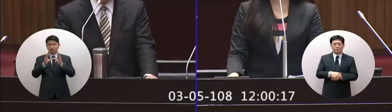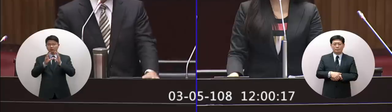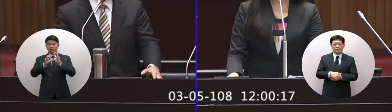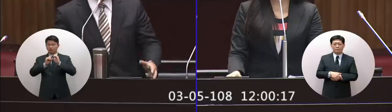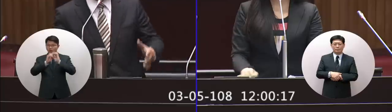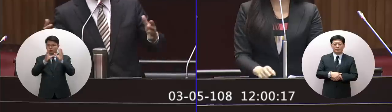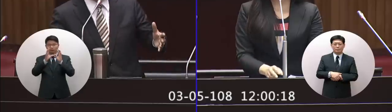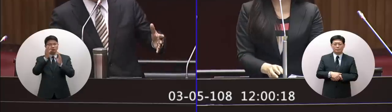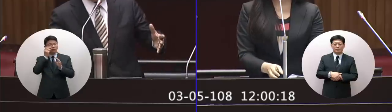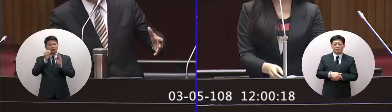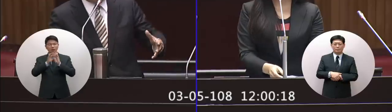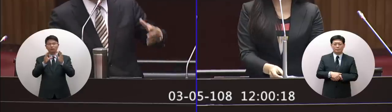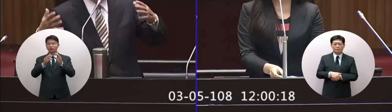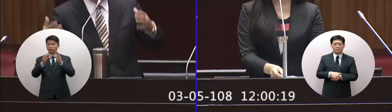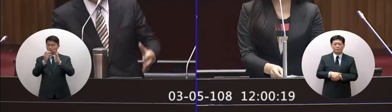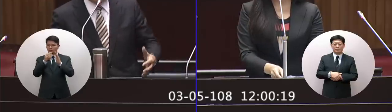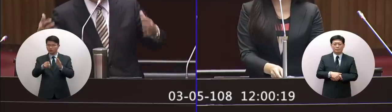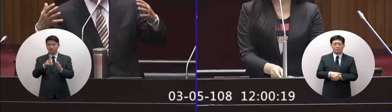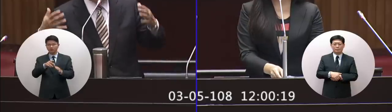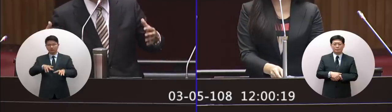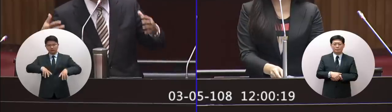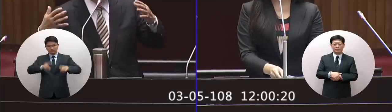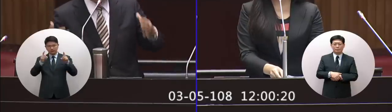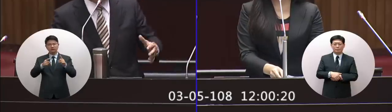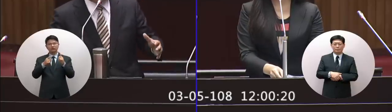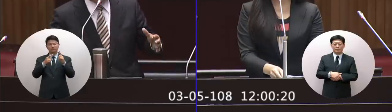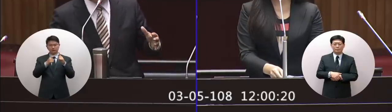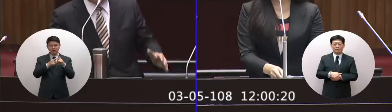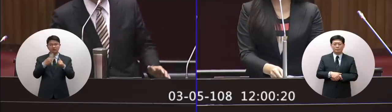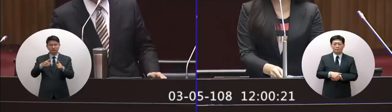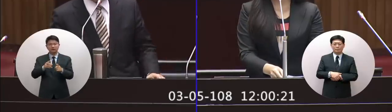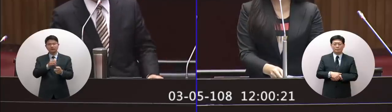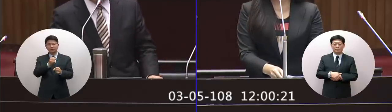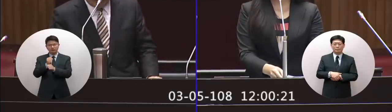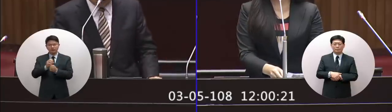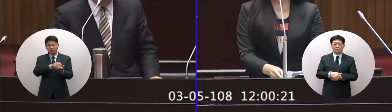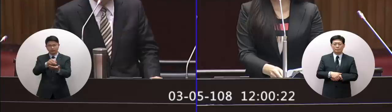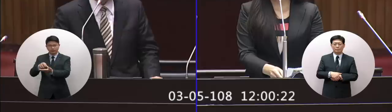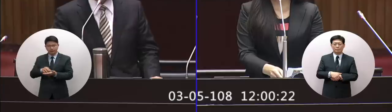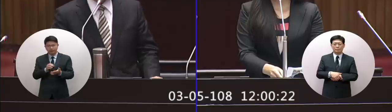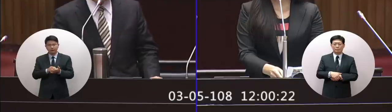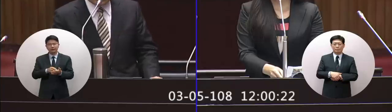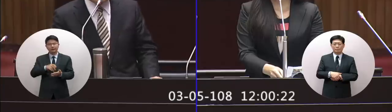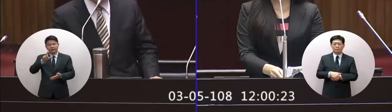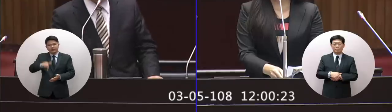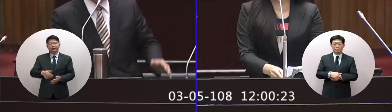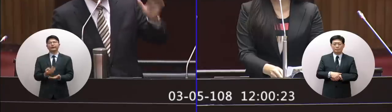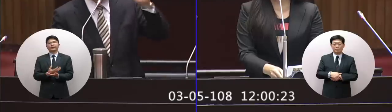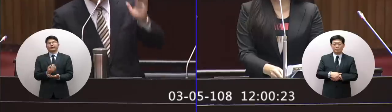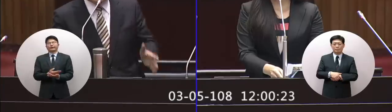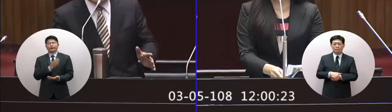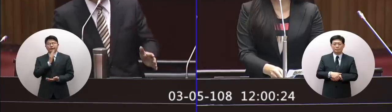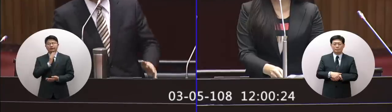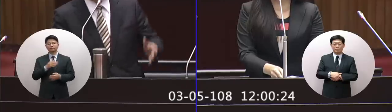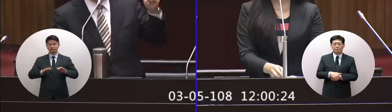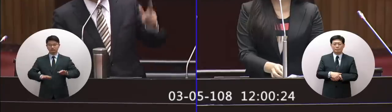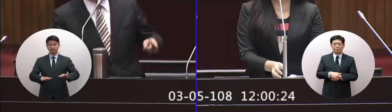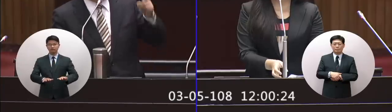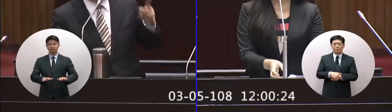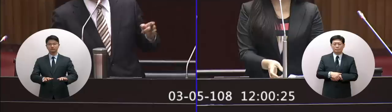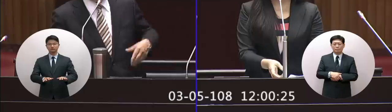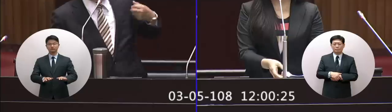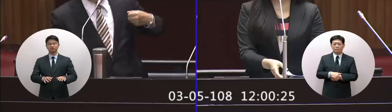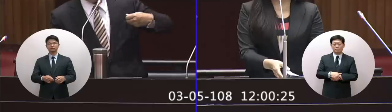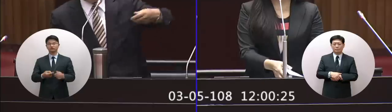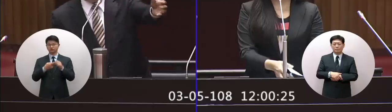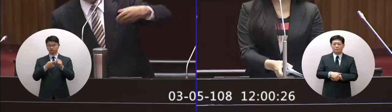局等，在一开始的时候，人力跟作业的熟悉度都还不够，因此现在就